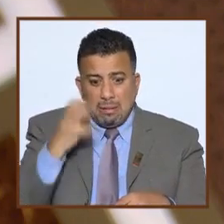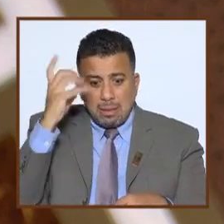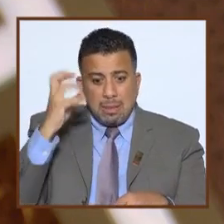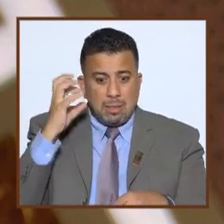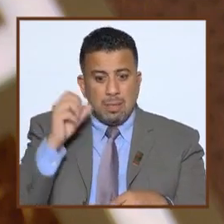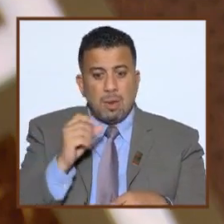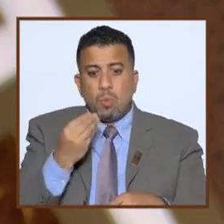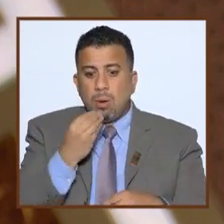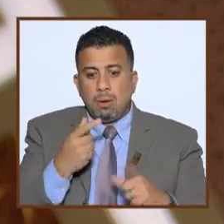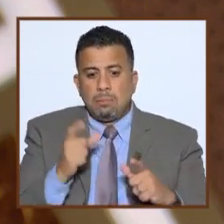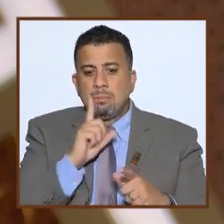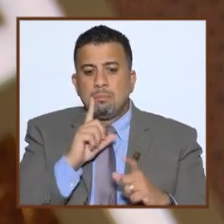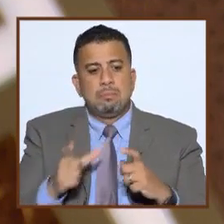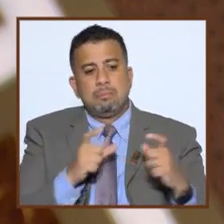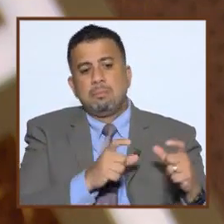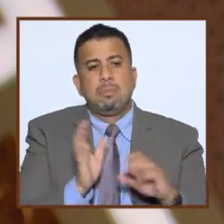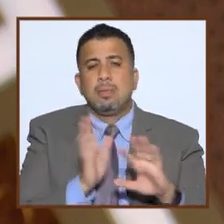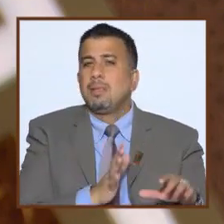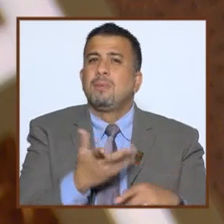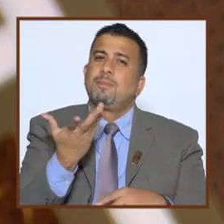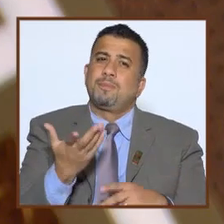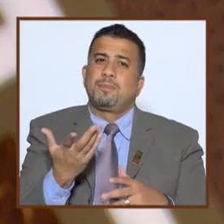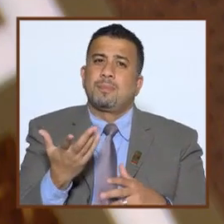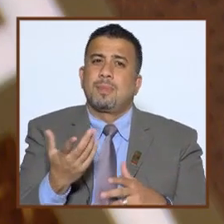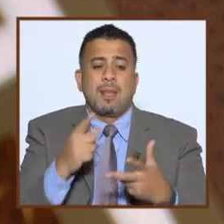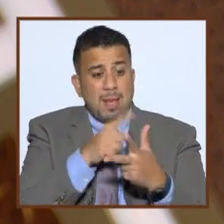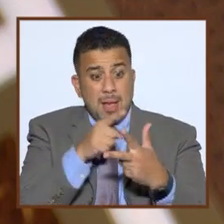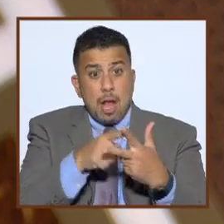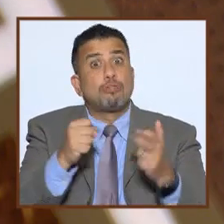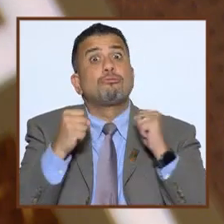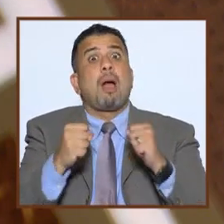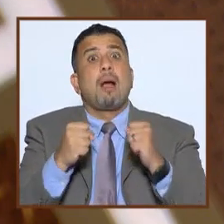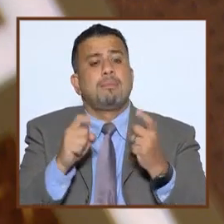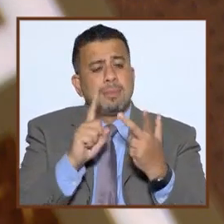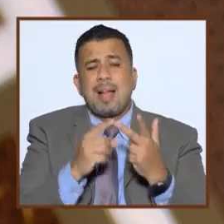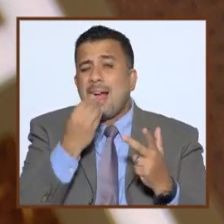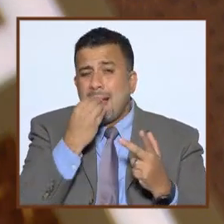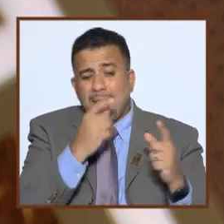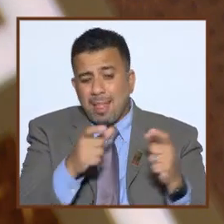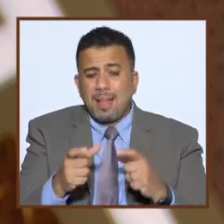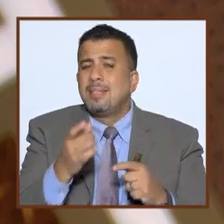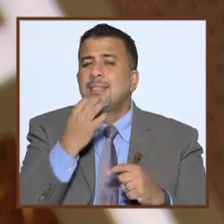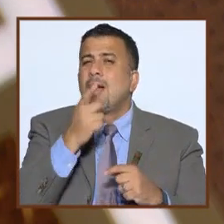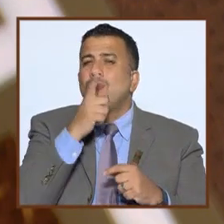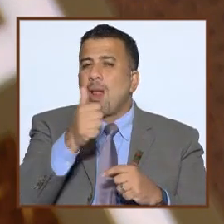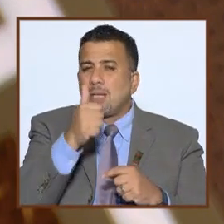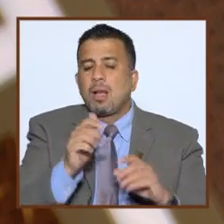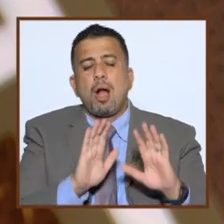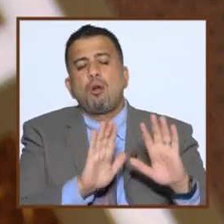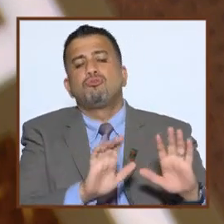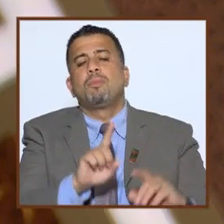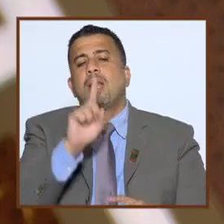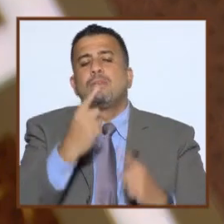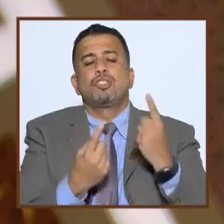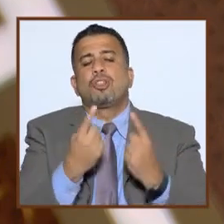في صعوبه امر الطعام سهل يا اخت الفاضل ولذلك بارك الله فيك يعني متعوذ بالله تعالى كثيرا من الشيطان الرجيم